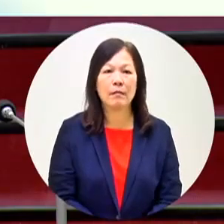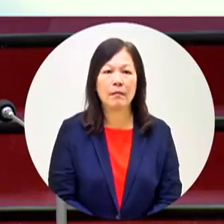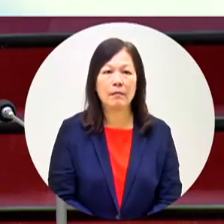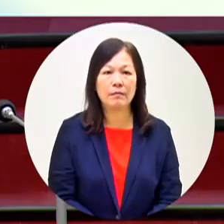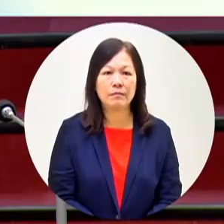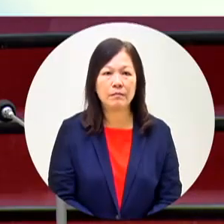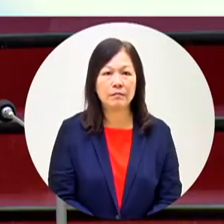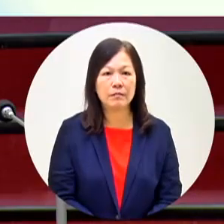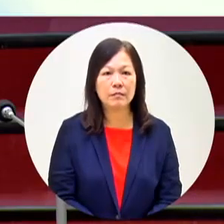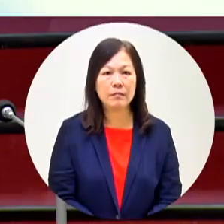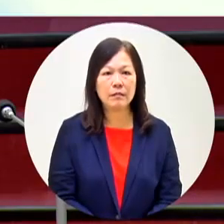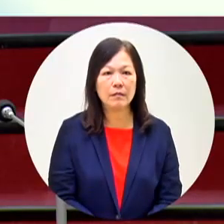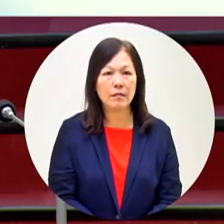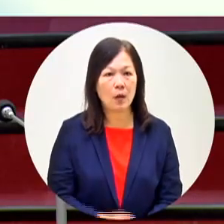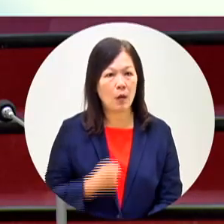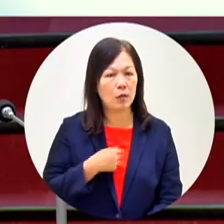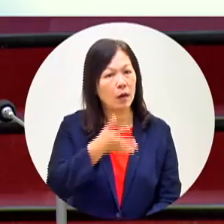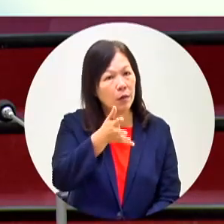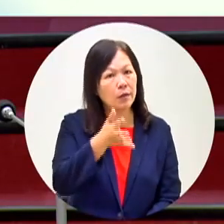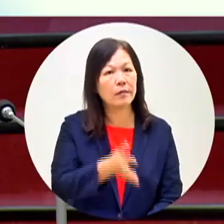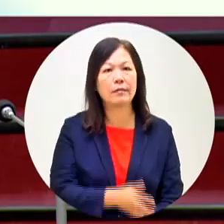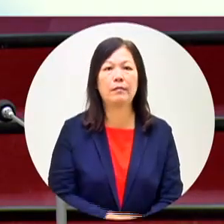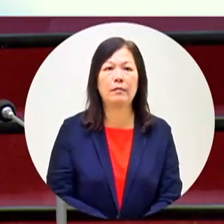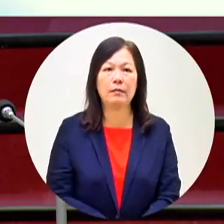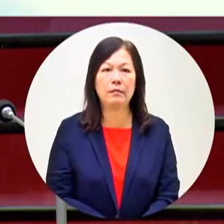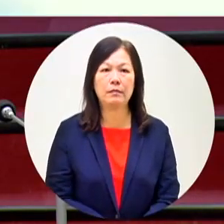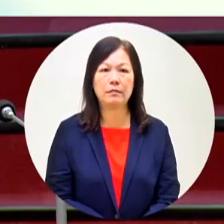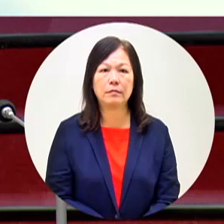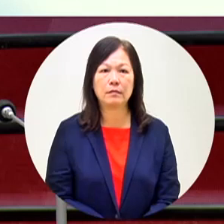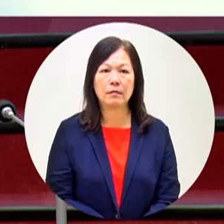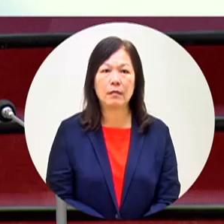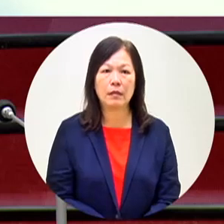请教咱前镇分局长，